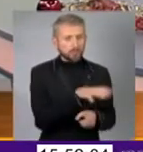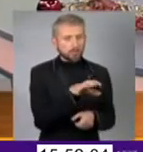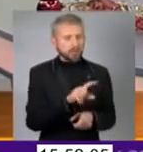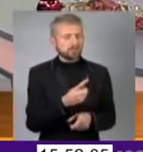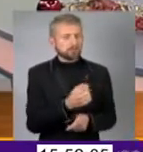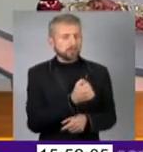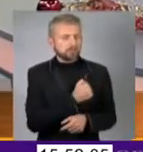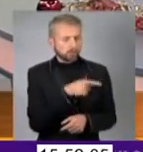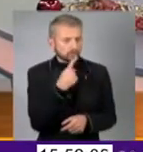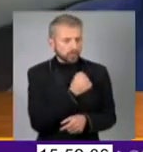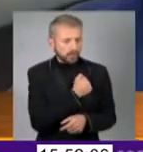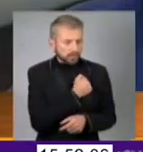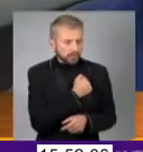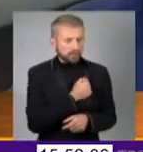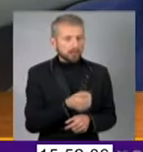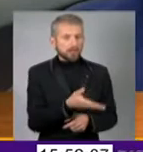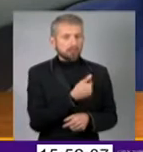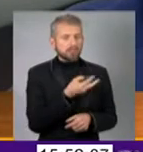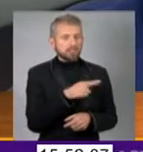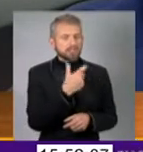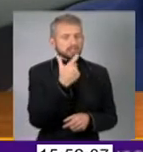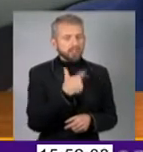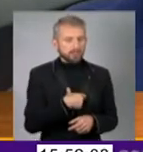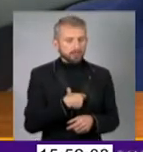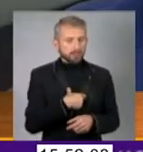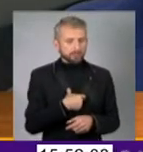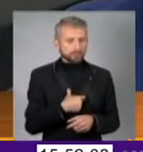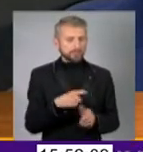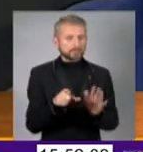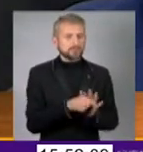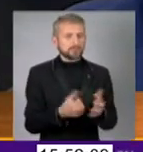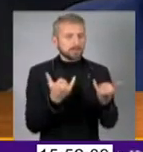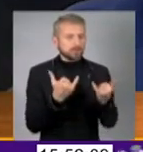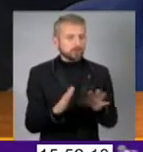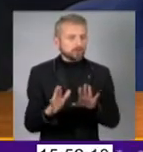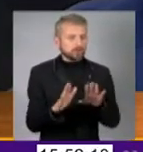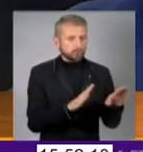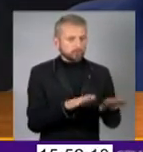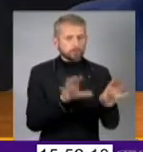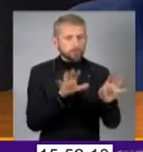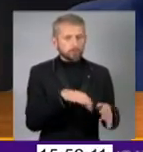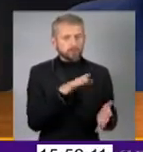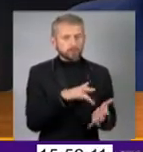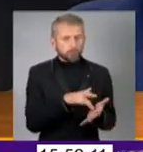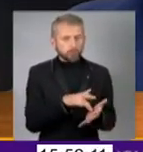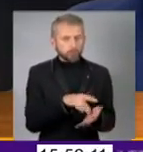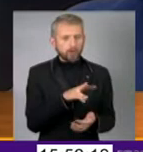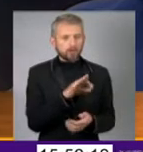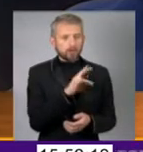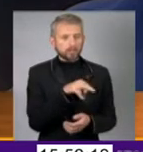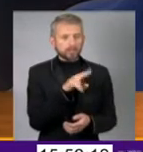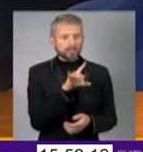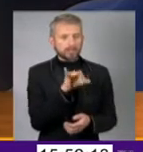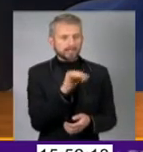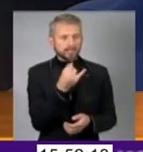«на жаль»? Тому що ми для себе і з теперішнім заступником голови міського Мадріївським, паном